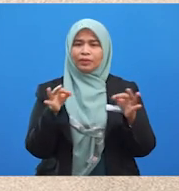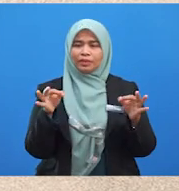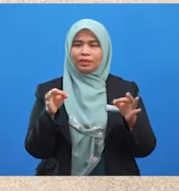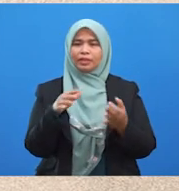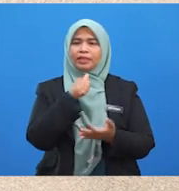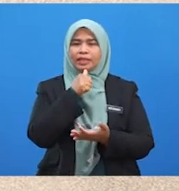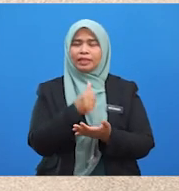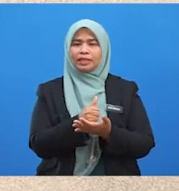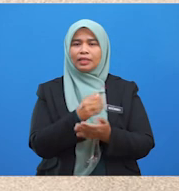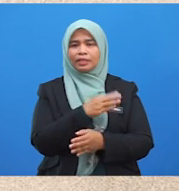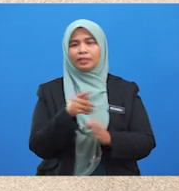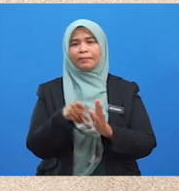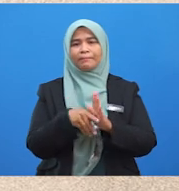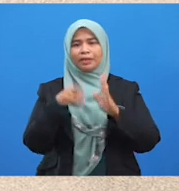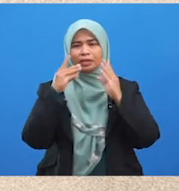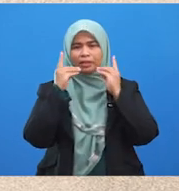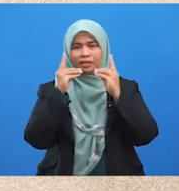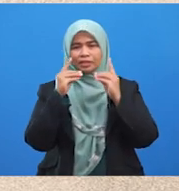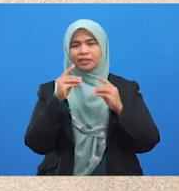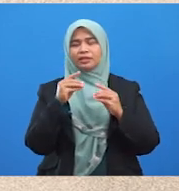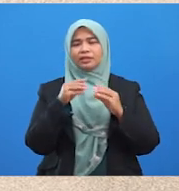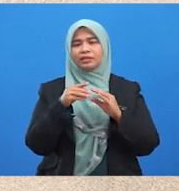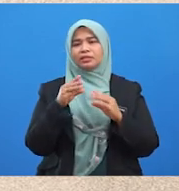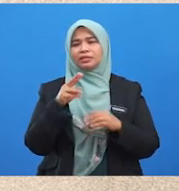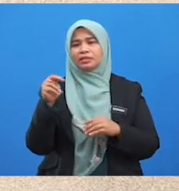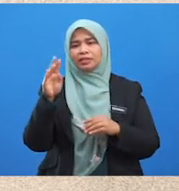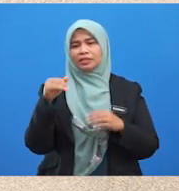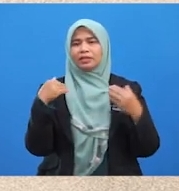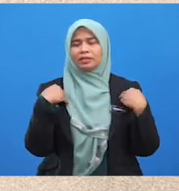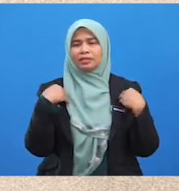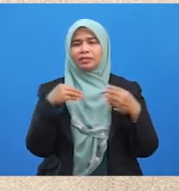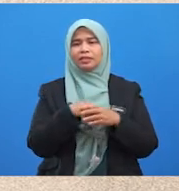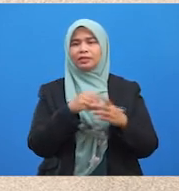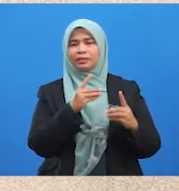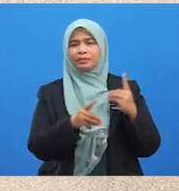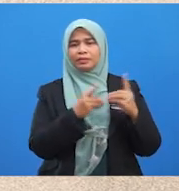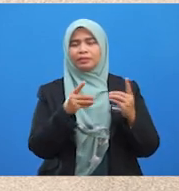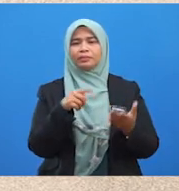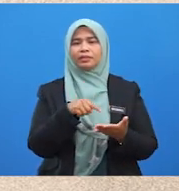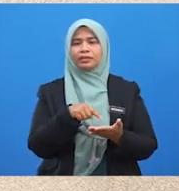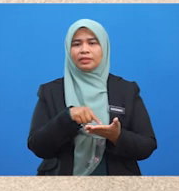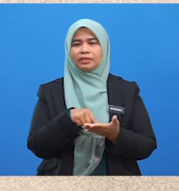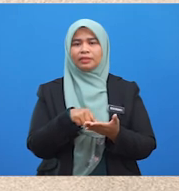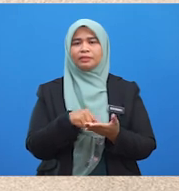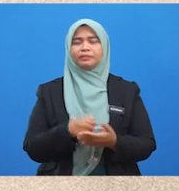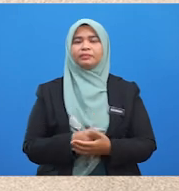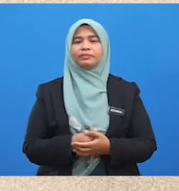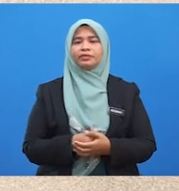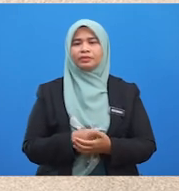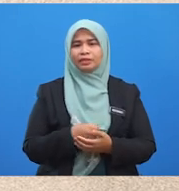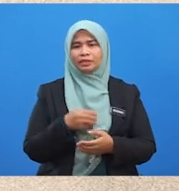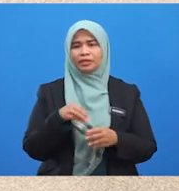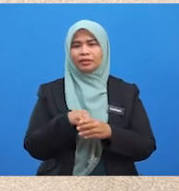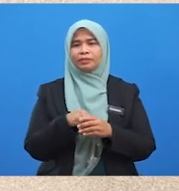nilai dan pengajaran yang terdapat dalam drama ini dan boleh diaplikasikan dalam